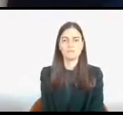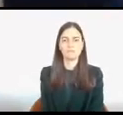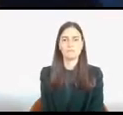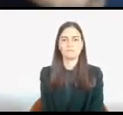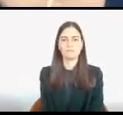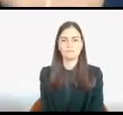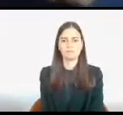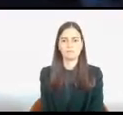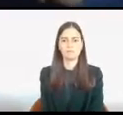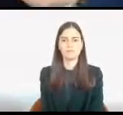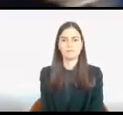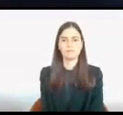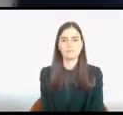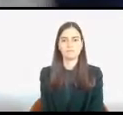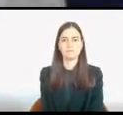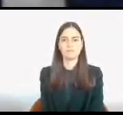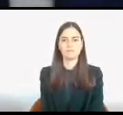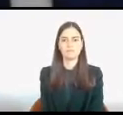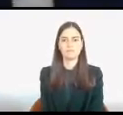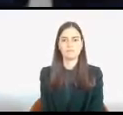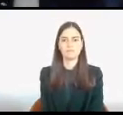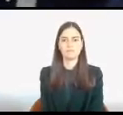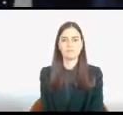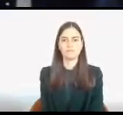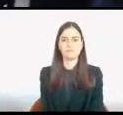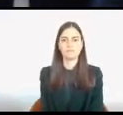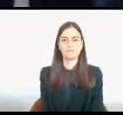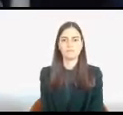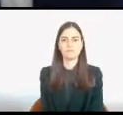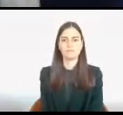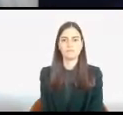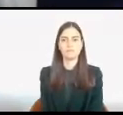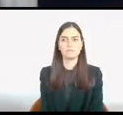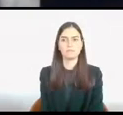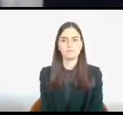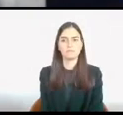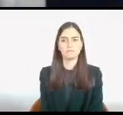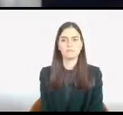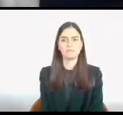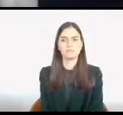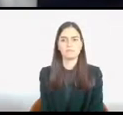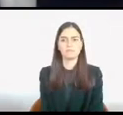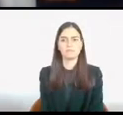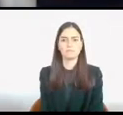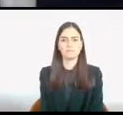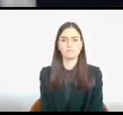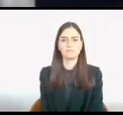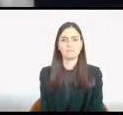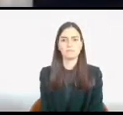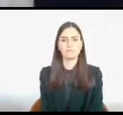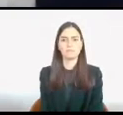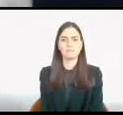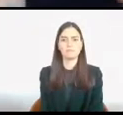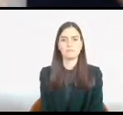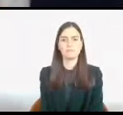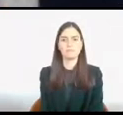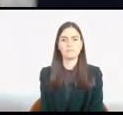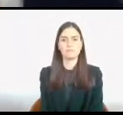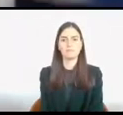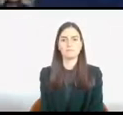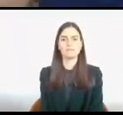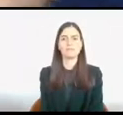une disposition un jour en fonction de la législation en vigueur au moment de votre décision, mais